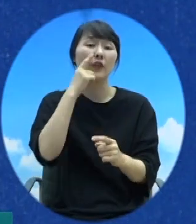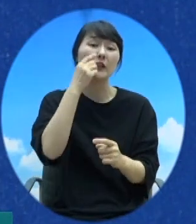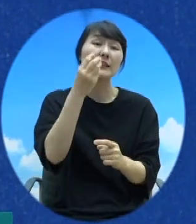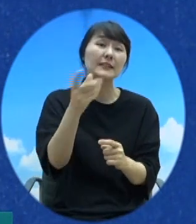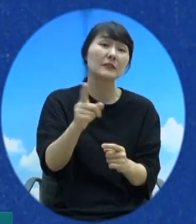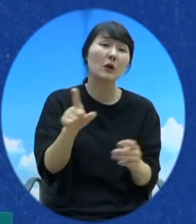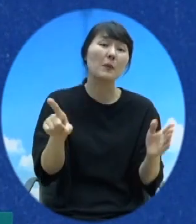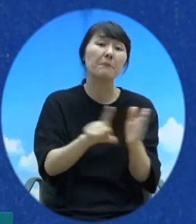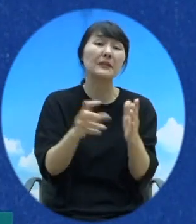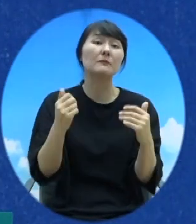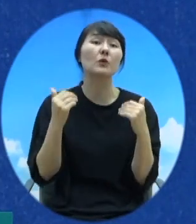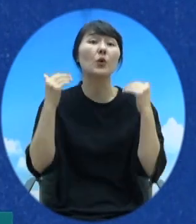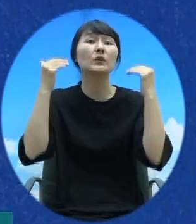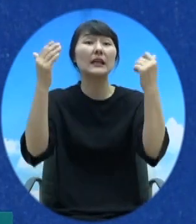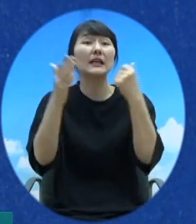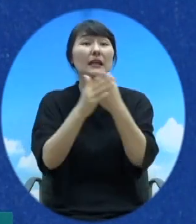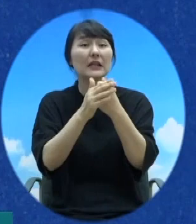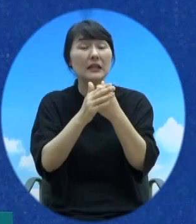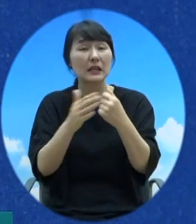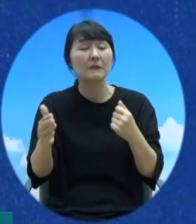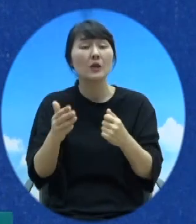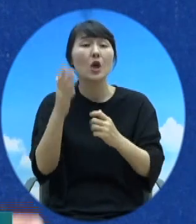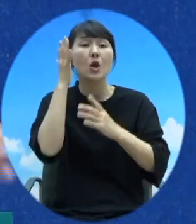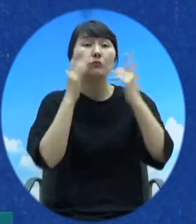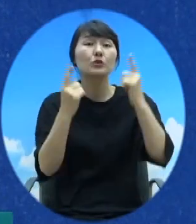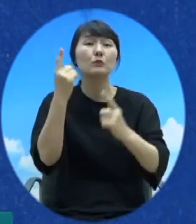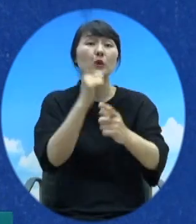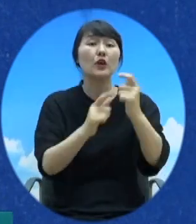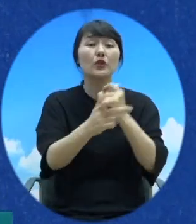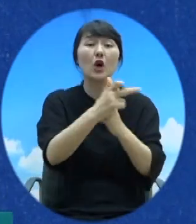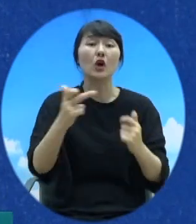믿음으로 자라게 될 때 그건 풀보다 커서